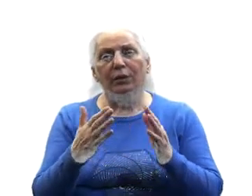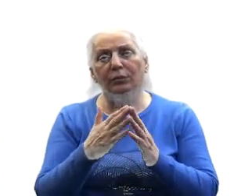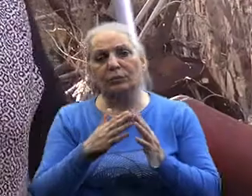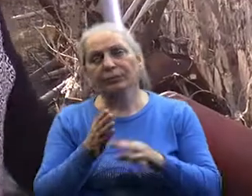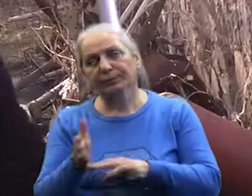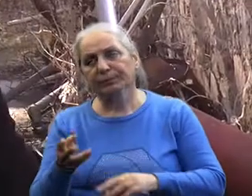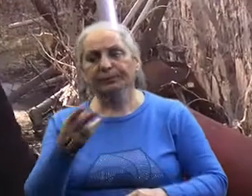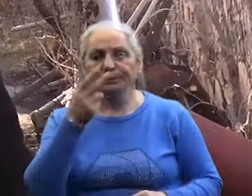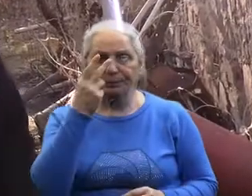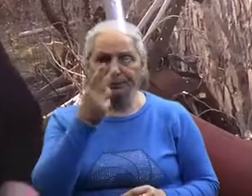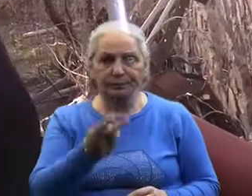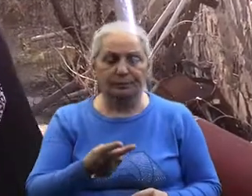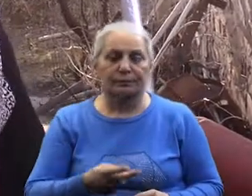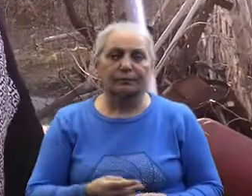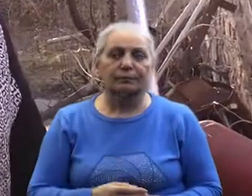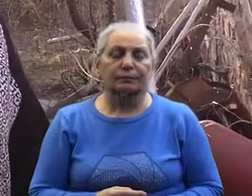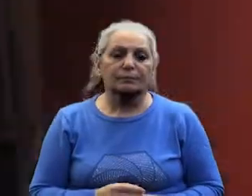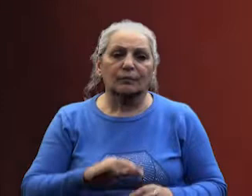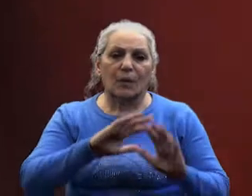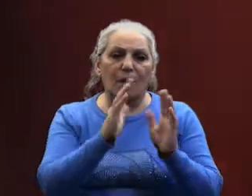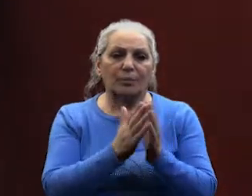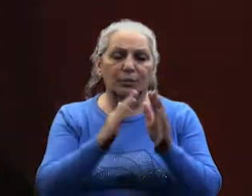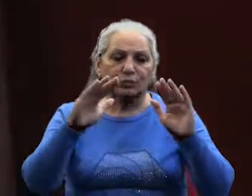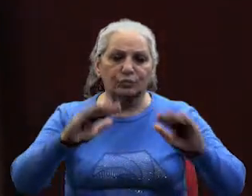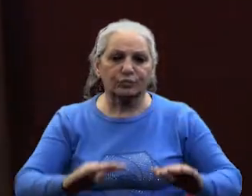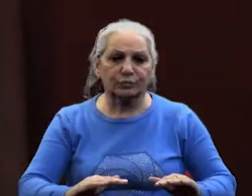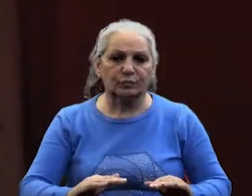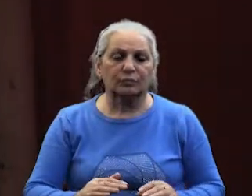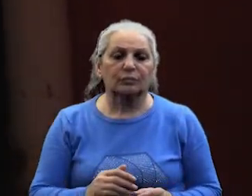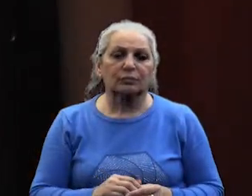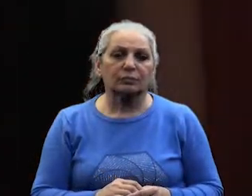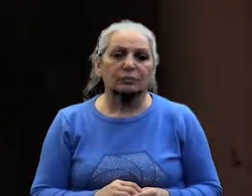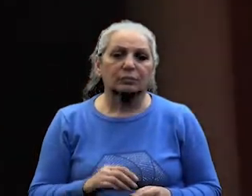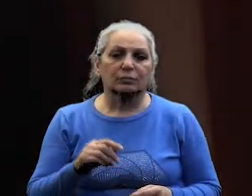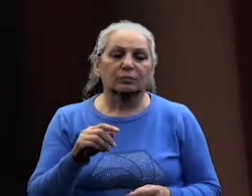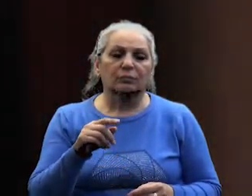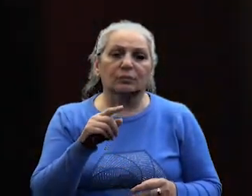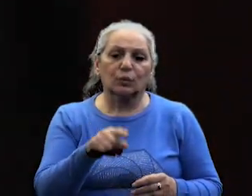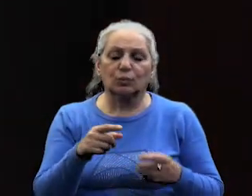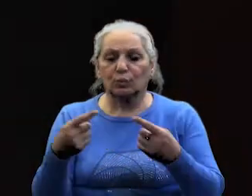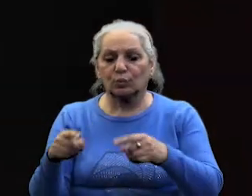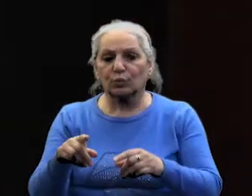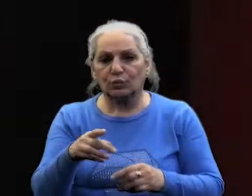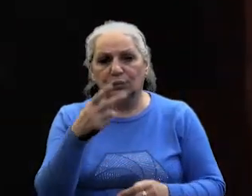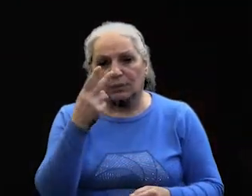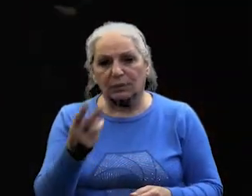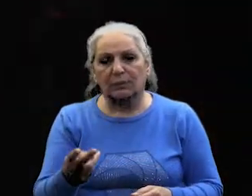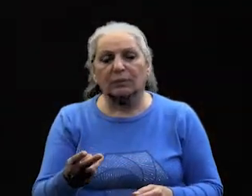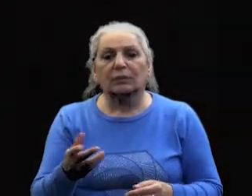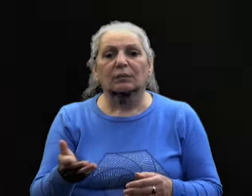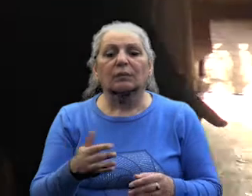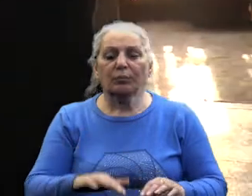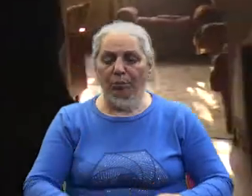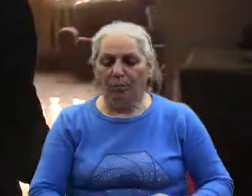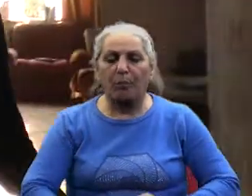նայենք, որ ի՞նչ է ասախ։ Ե՞ն է մեր կողմը, ես է ուրիշ, այ ես է, հա։ Մեզ